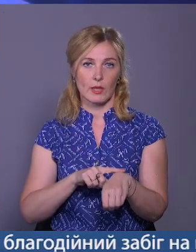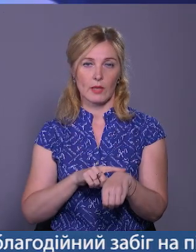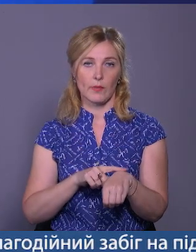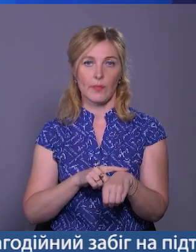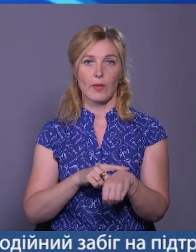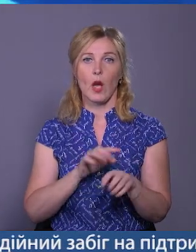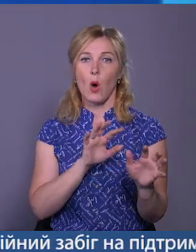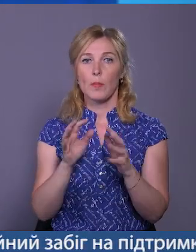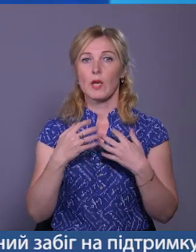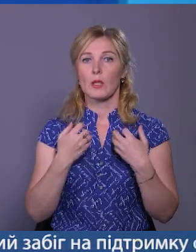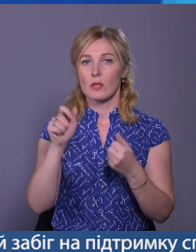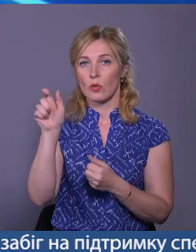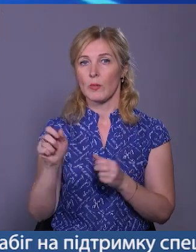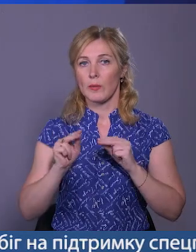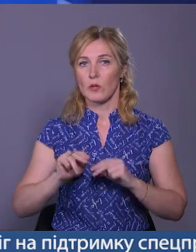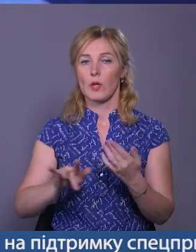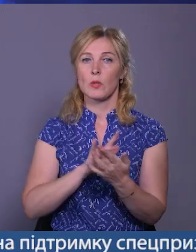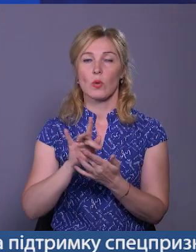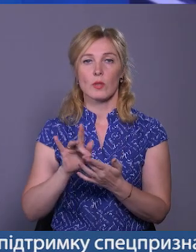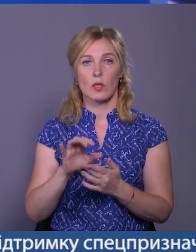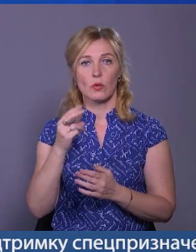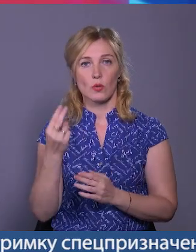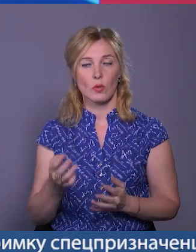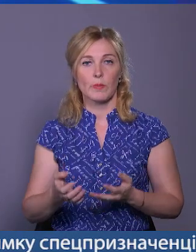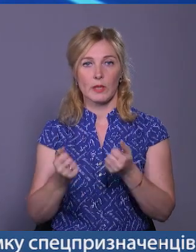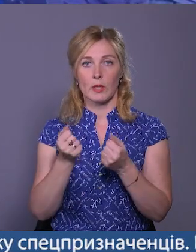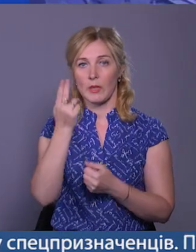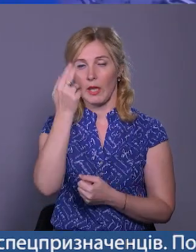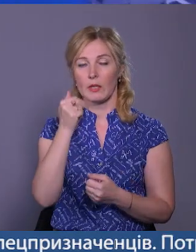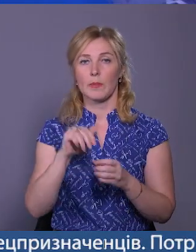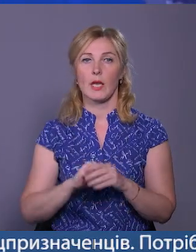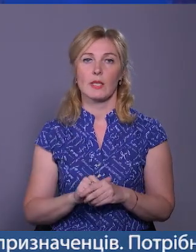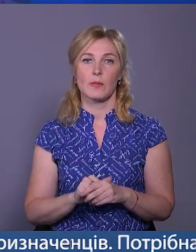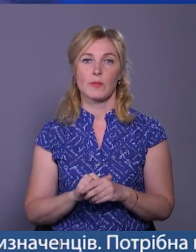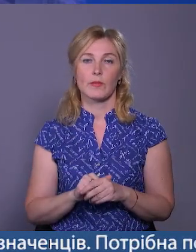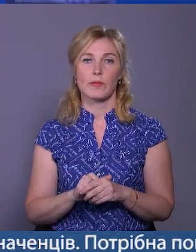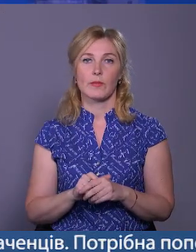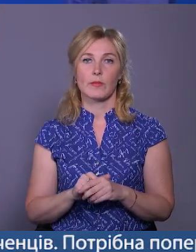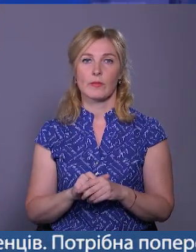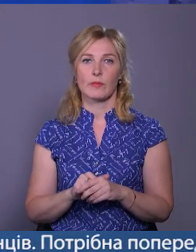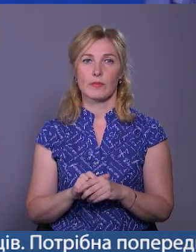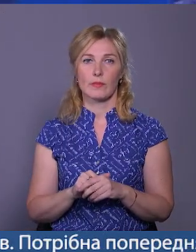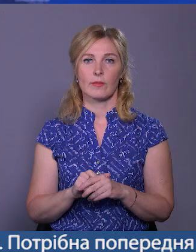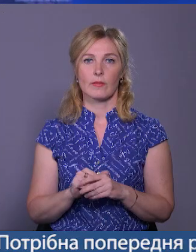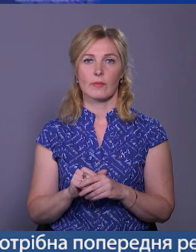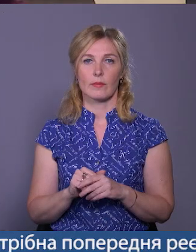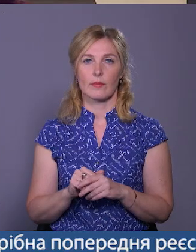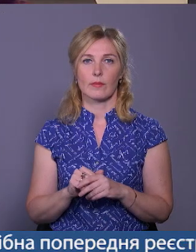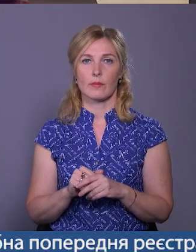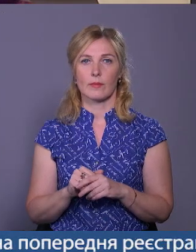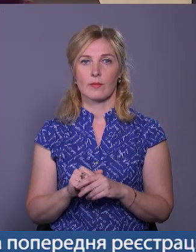опікуються людьми працівники міського центру соціальної підтримки та адаптації Олександра Семенюк продовжить